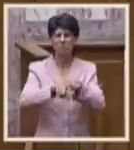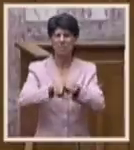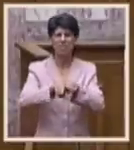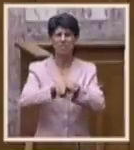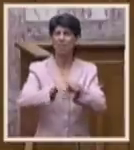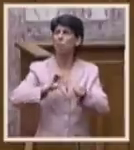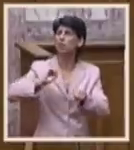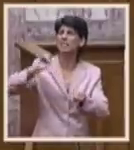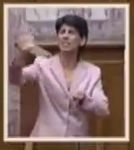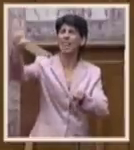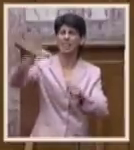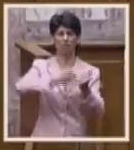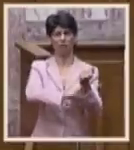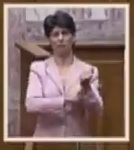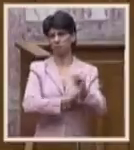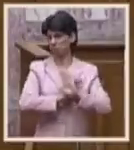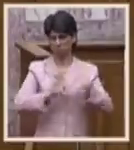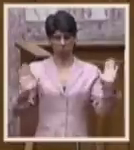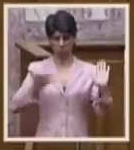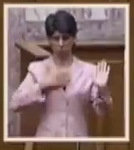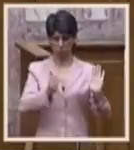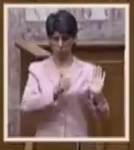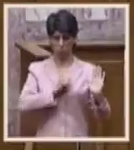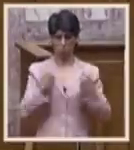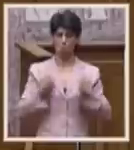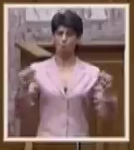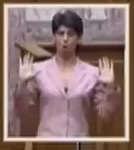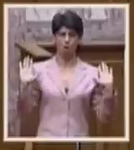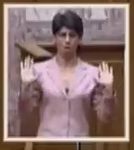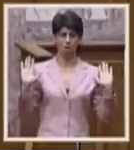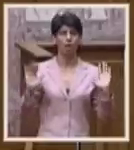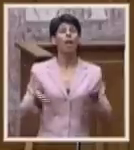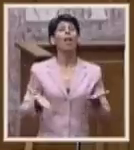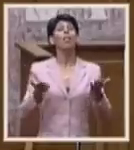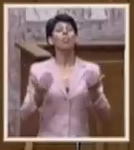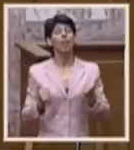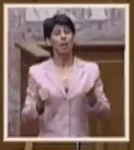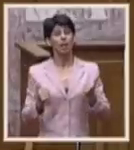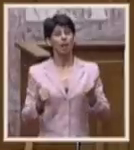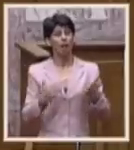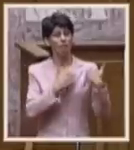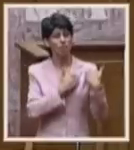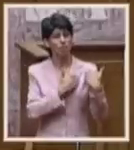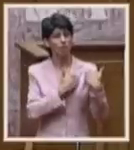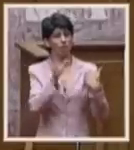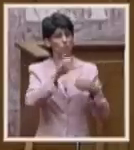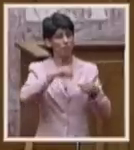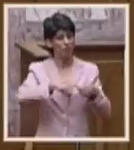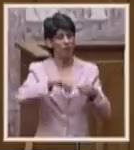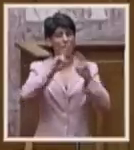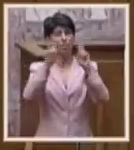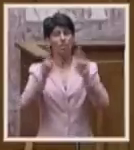δυνάμεις. Δεν υπάρχουν ευθύνες στην Ευρωπαϊκή Ένωση, δεν υπάρχουν ευθύνες σε ένα διεθνές χρηματοπιστωτικό